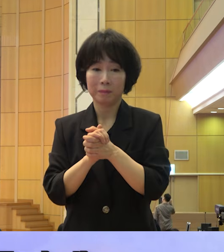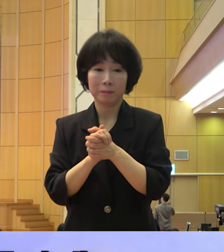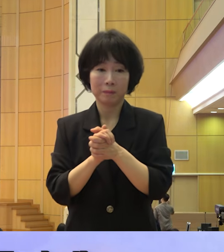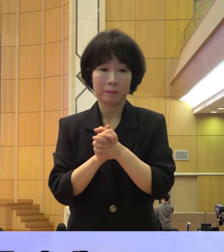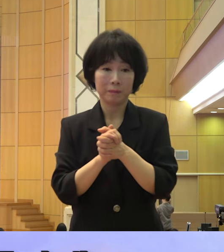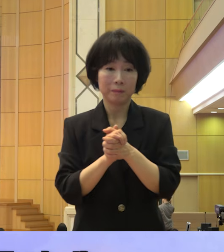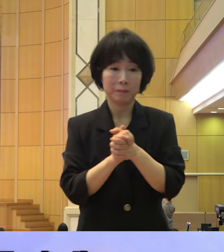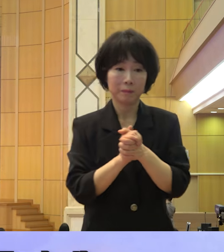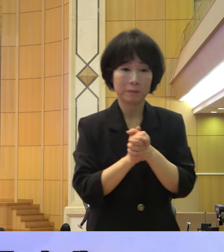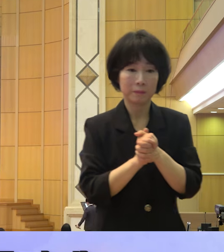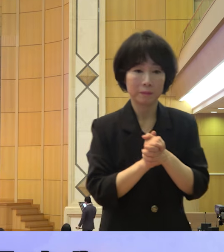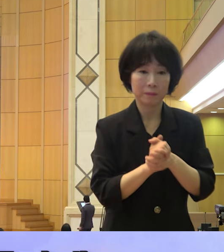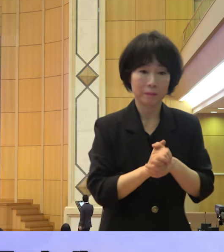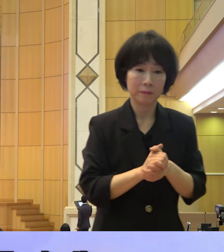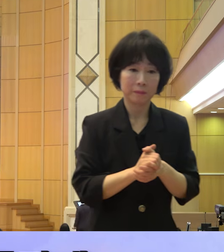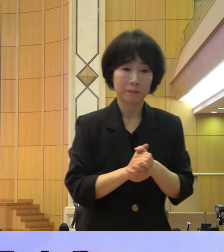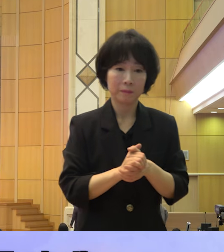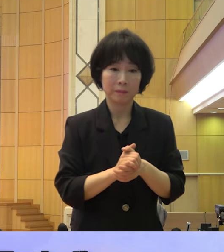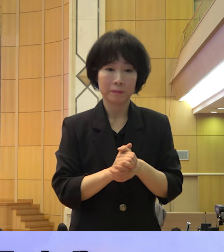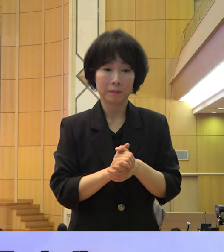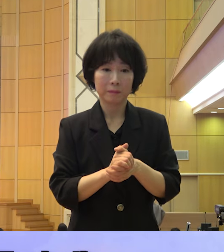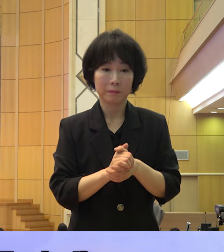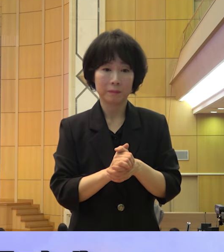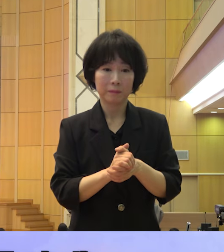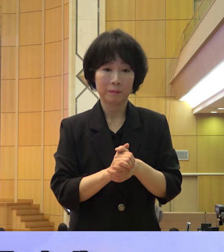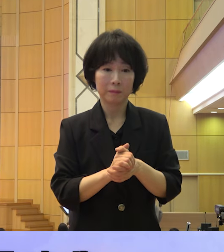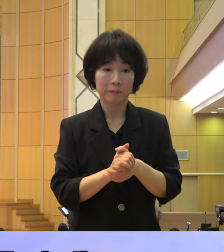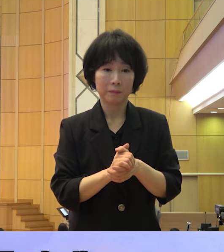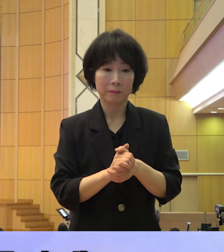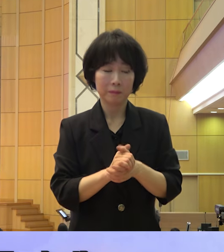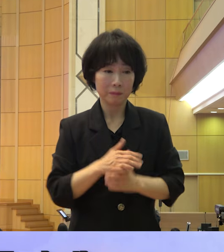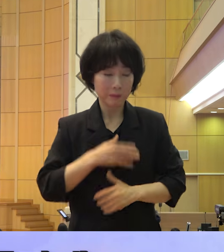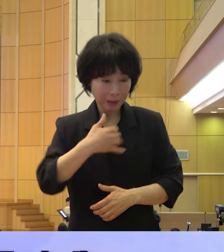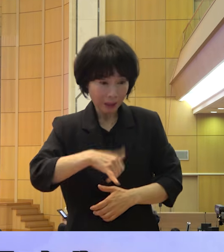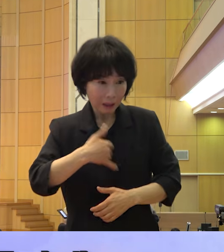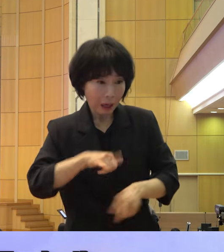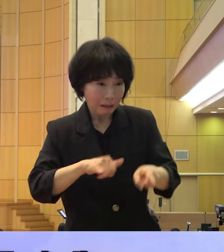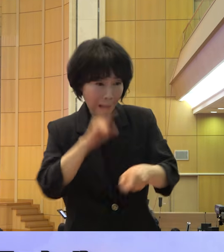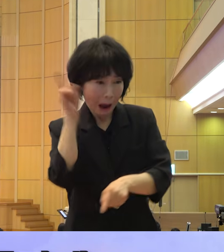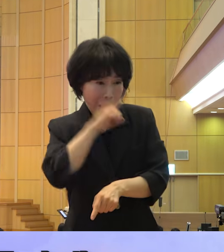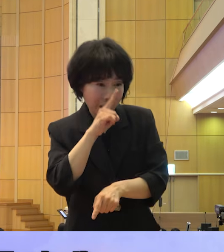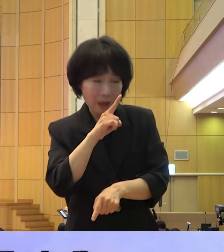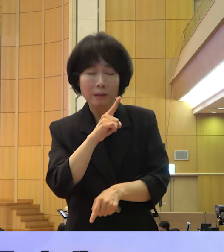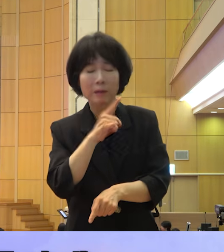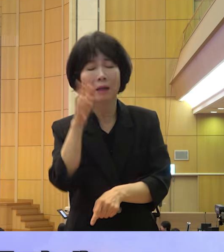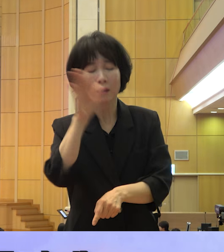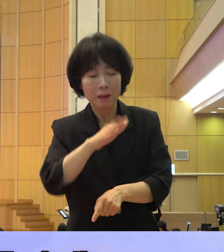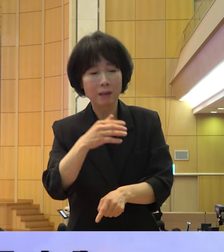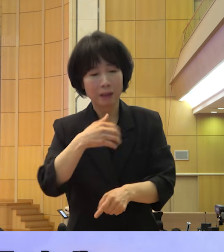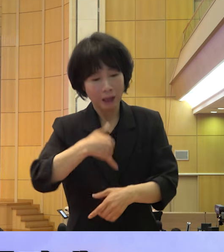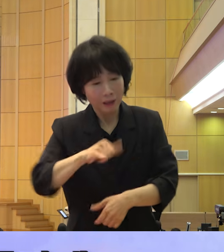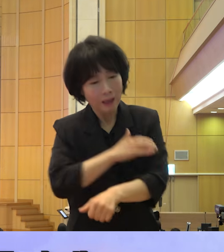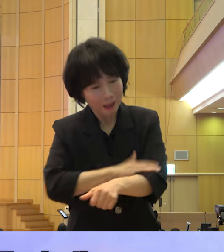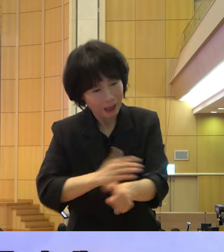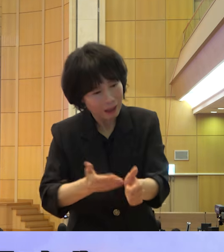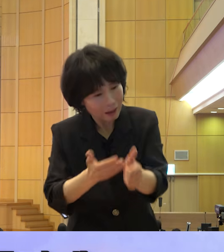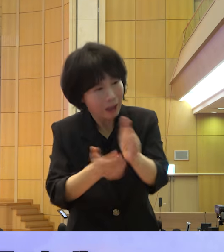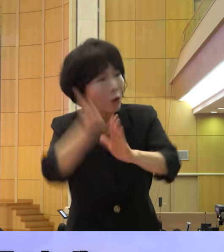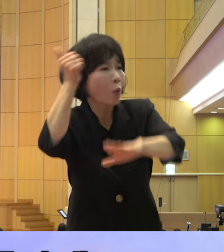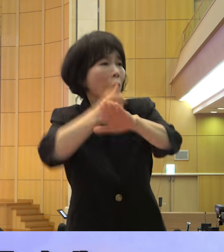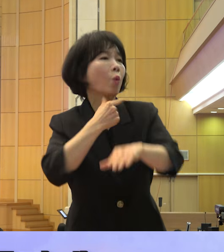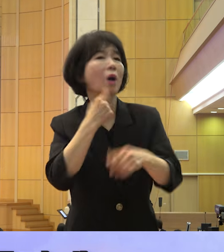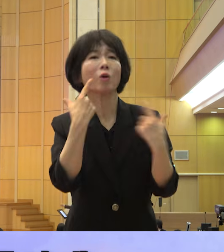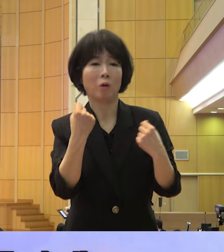아비가 자녀에게는 악하더라도 내 자식이 잘 되길 바라는 것처럼 내가 하나님 자녀가